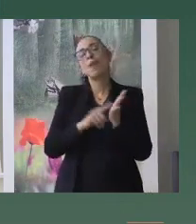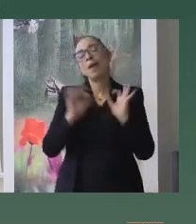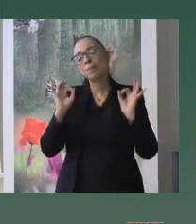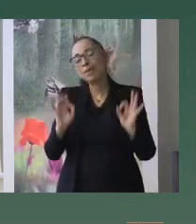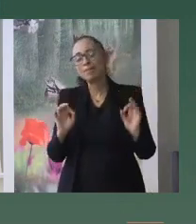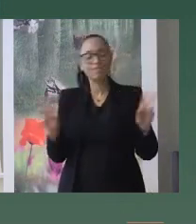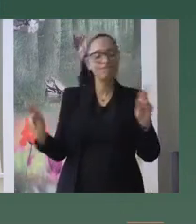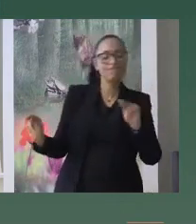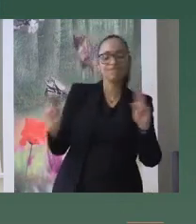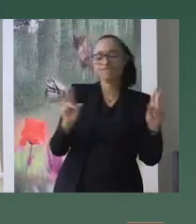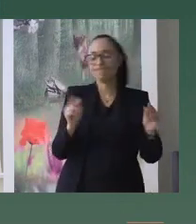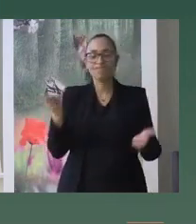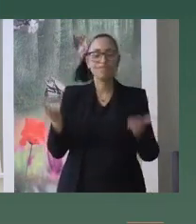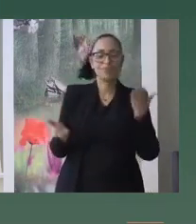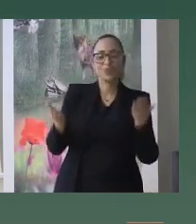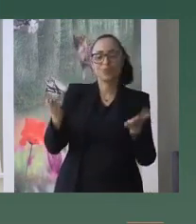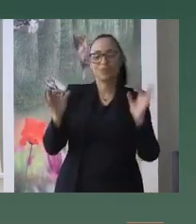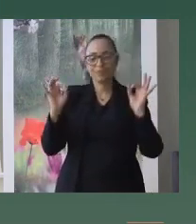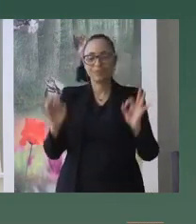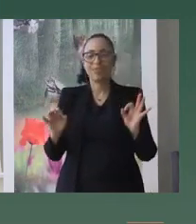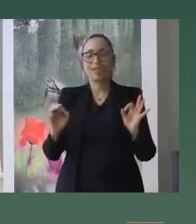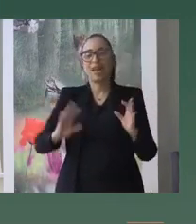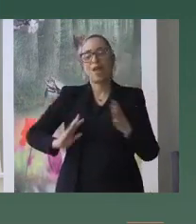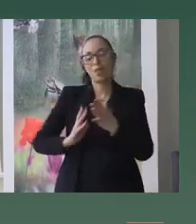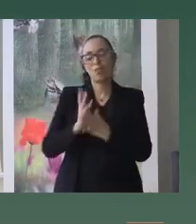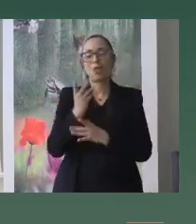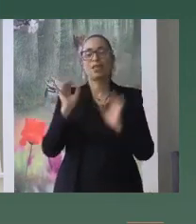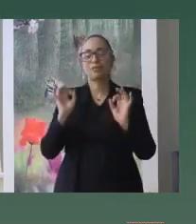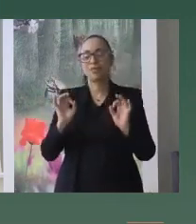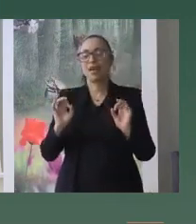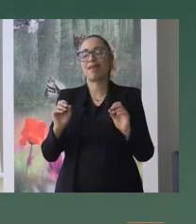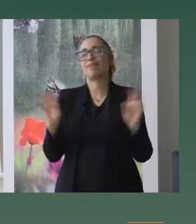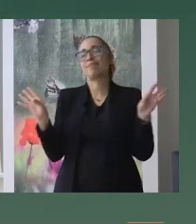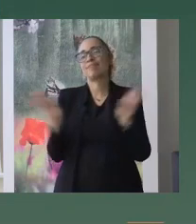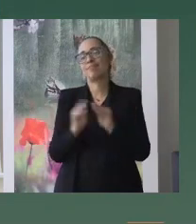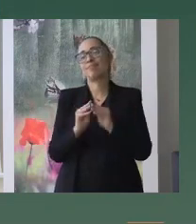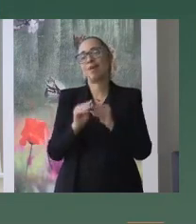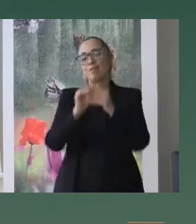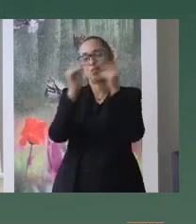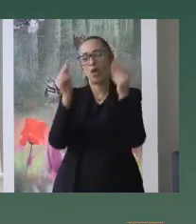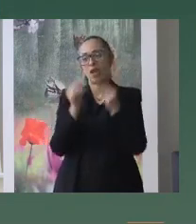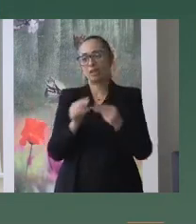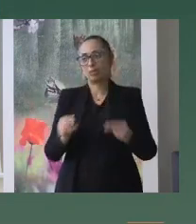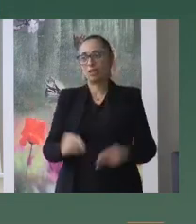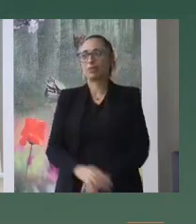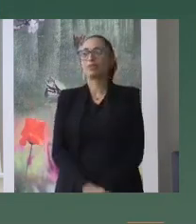μια συστοιχία Δήμων. Να φτιάξει μια συστοιχία για να δημιουργήσει μια κρίσιμη μάζα.